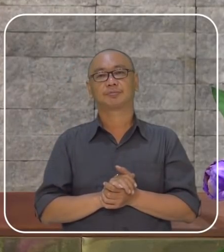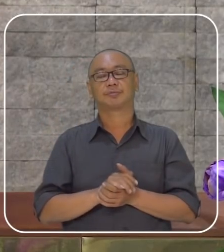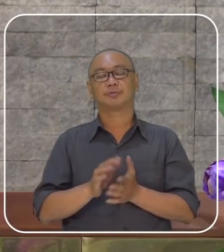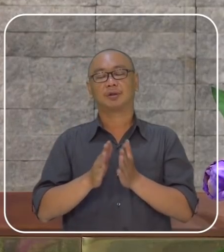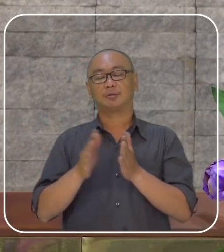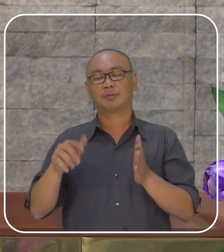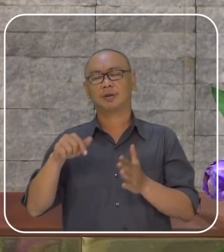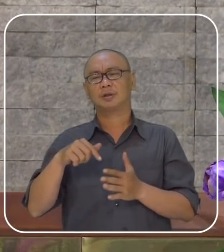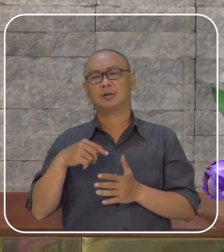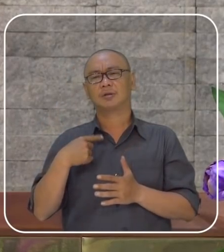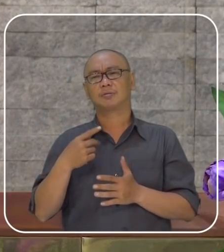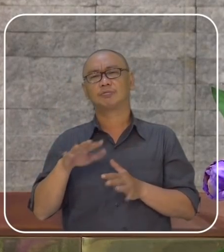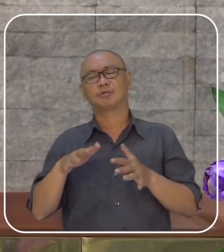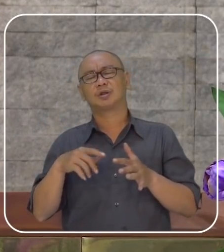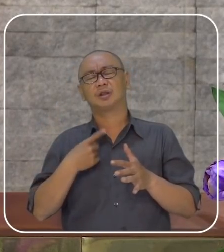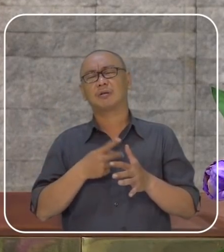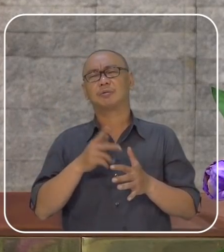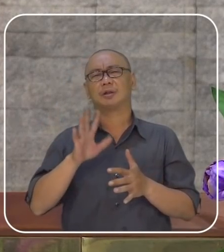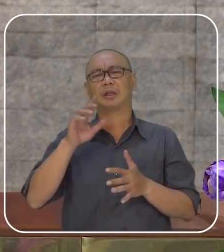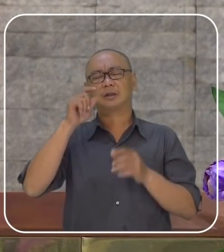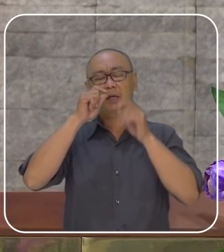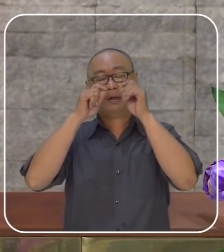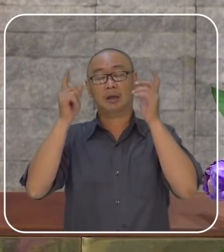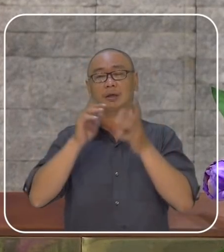Selama ini mungkin kami tidak menyadari bahwa